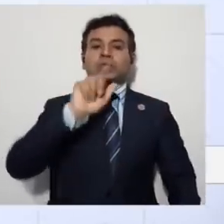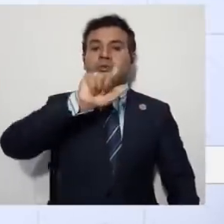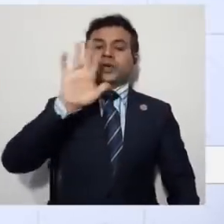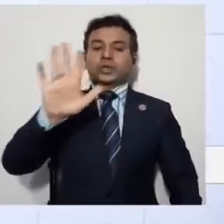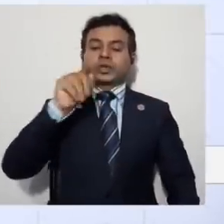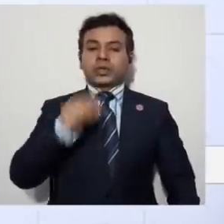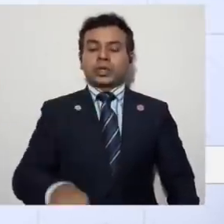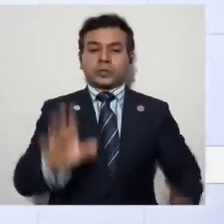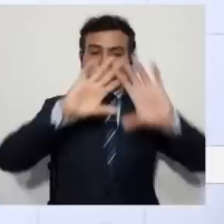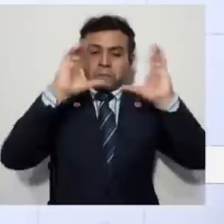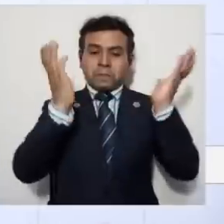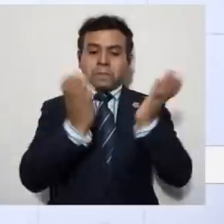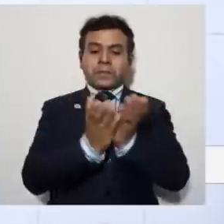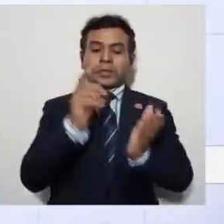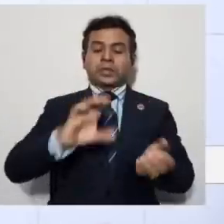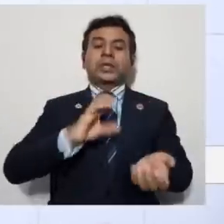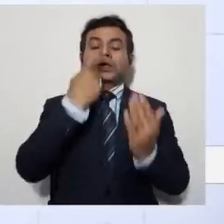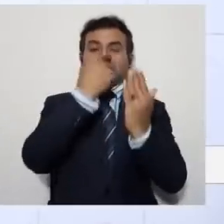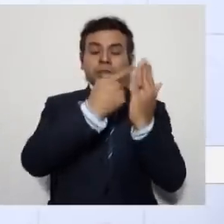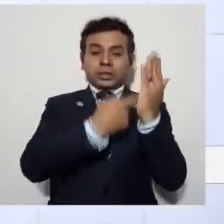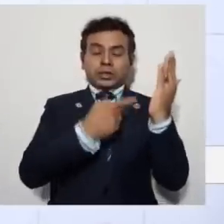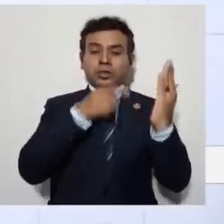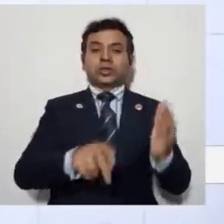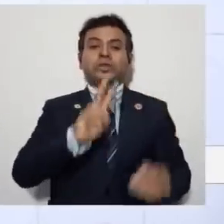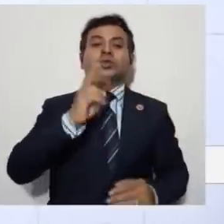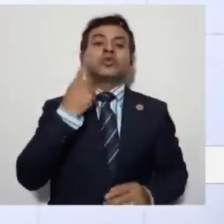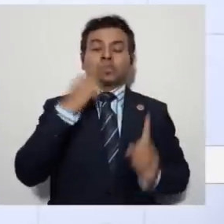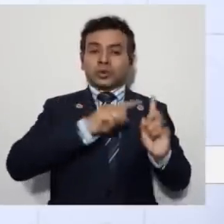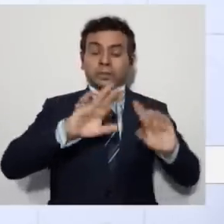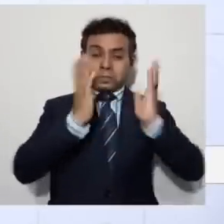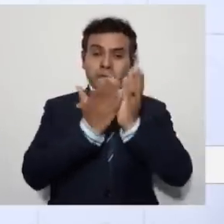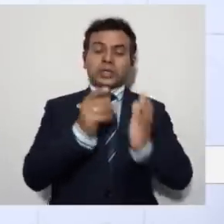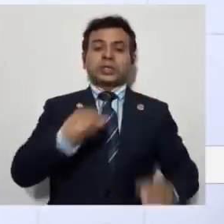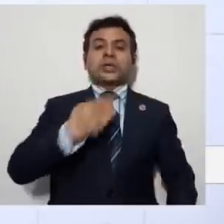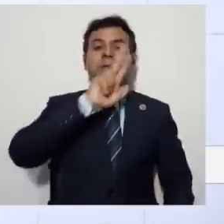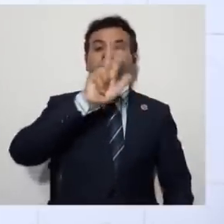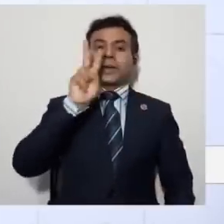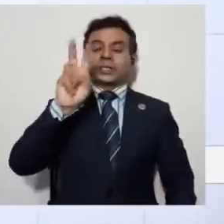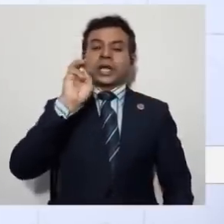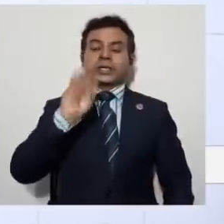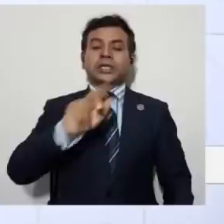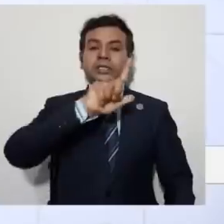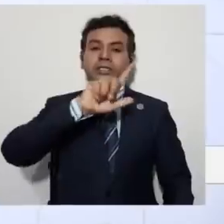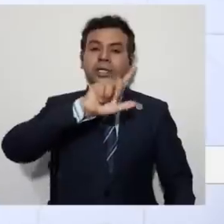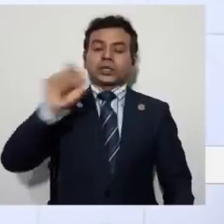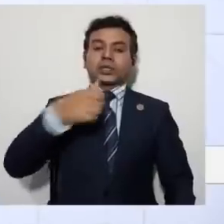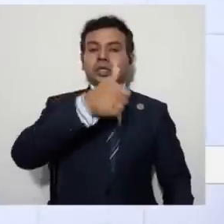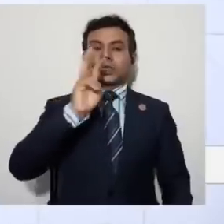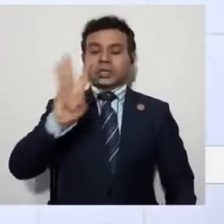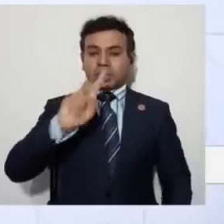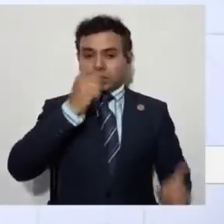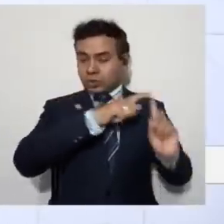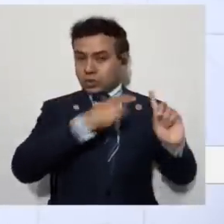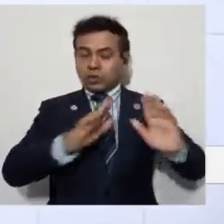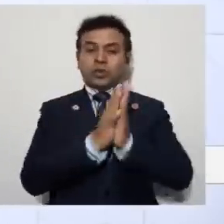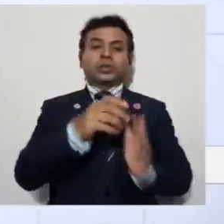জন। সারা বিশ্বের পরিস্থিতি যেটা আমরা সংগ্রহ করেছি সিচুয়েশন রিপোর্ট 3 মে বিশ্ব স্বাস্থ্য সংস্থা, 24 ঘন্টায় শনাক্ত